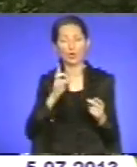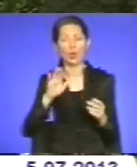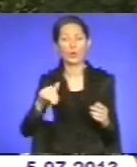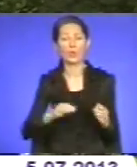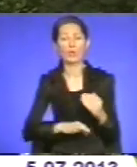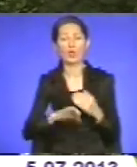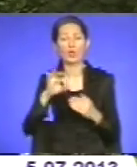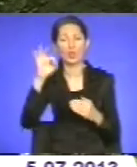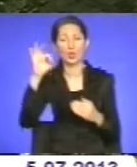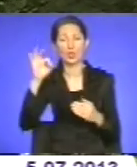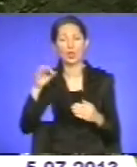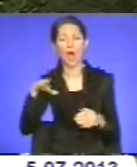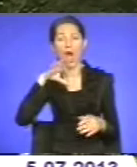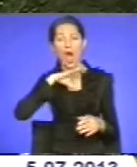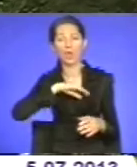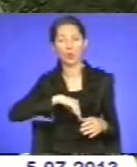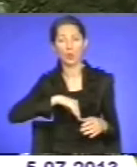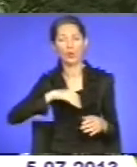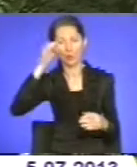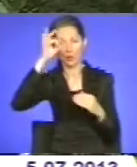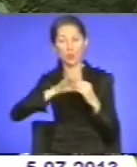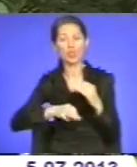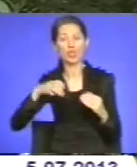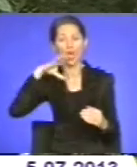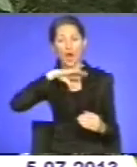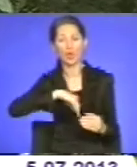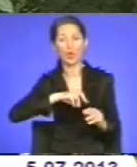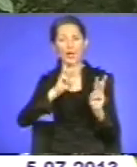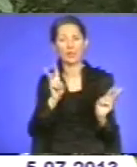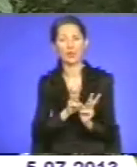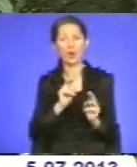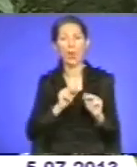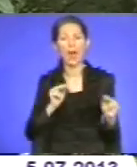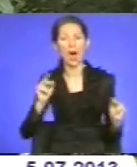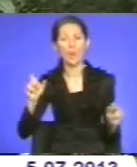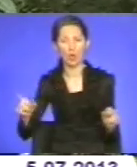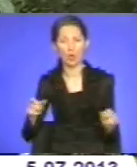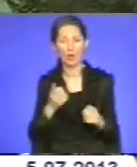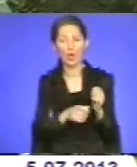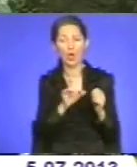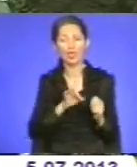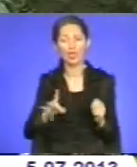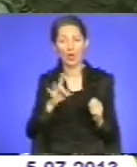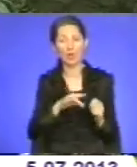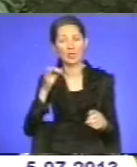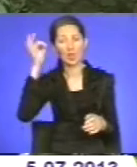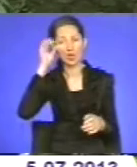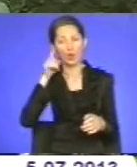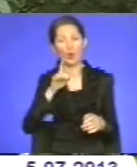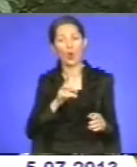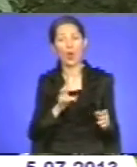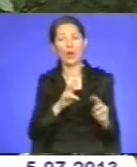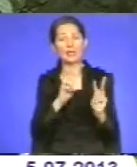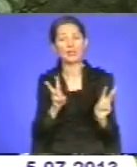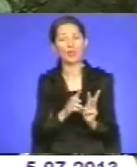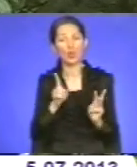сходження Духа Святого на апостолів. І разом з тим кожен регіон України згадує того святого або ту чи іншу подію,